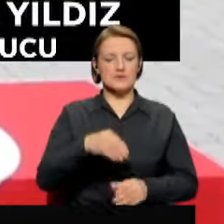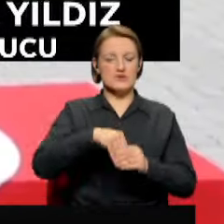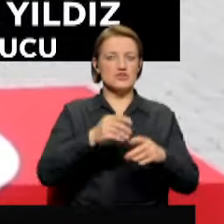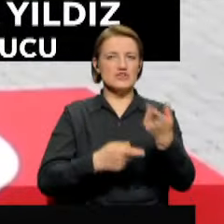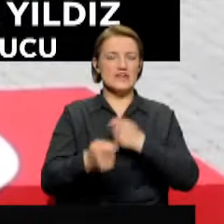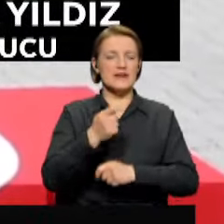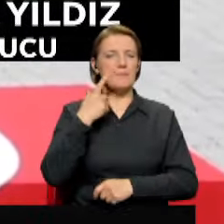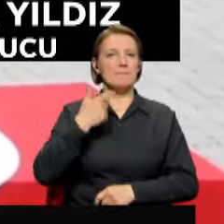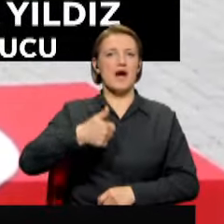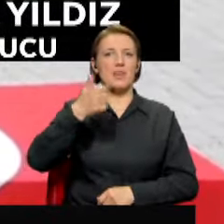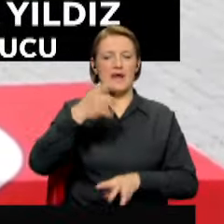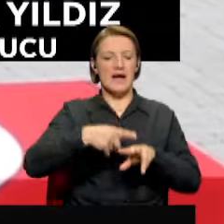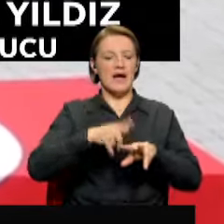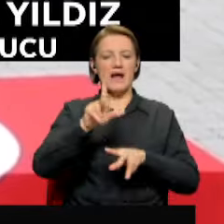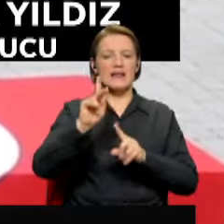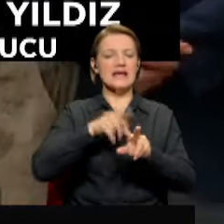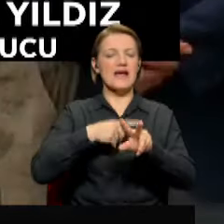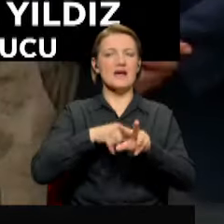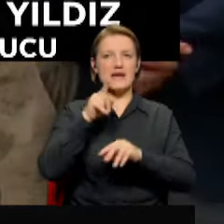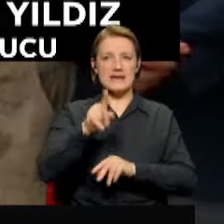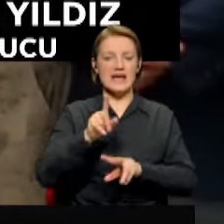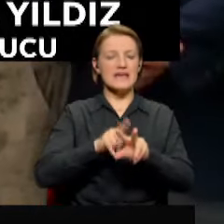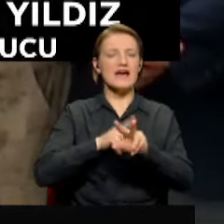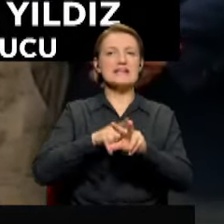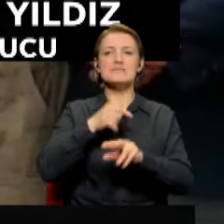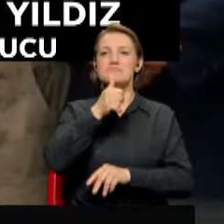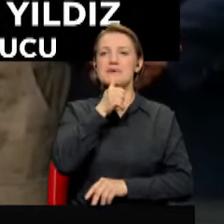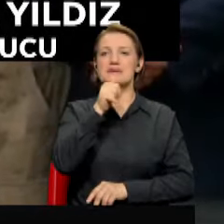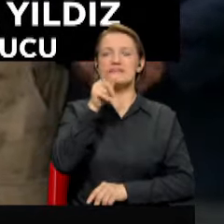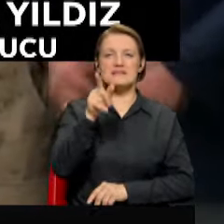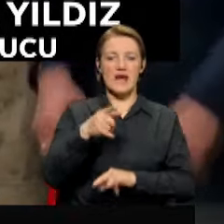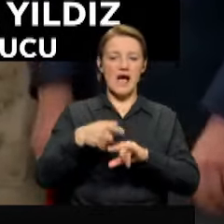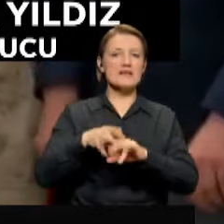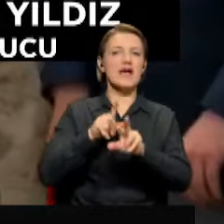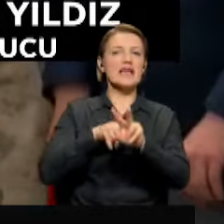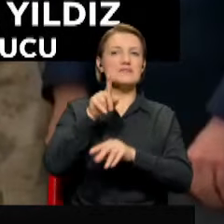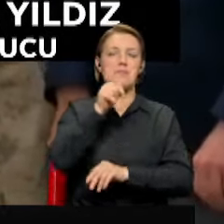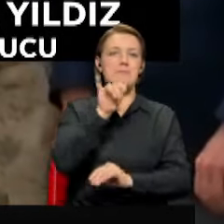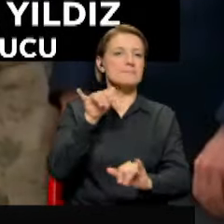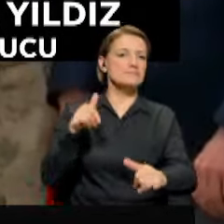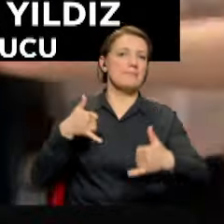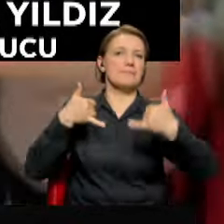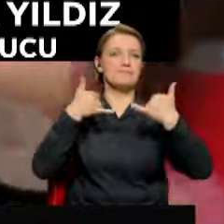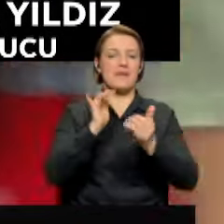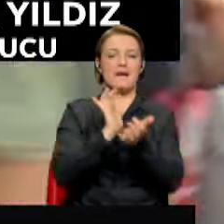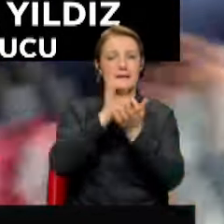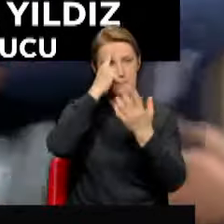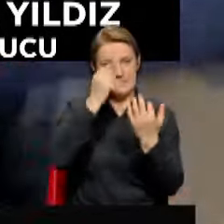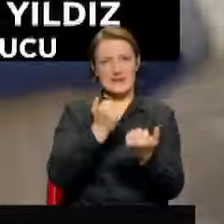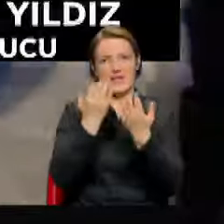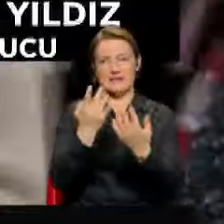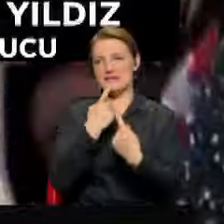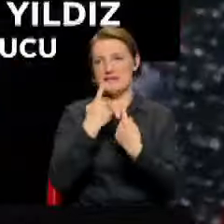İçişleri Bakanı Ali Yerlikaya, şehit korucu Yahya Yıldız'ın babası Hasan Yıldız'la telefonda görüştü. Aileye başsağlığı